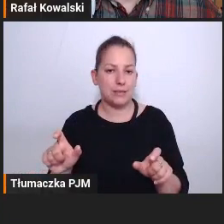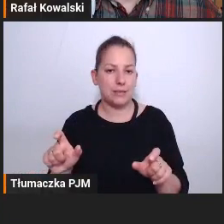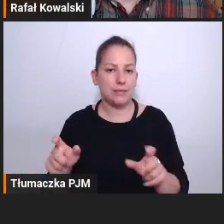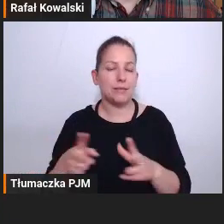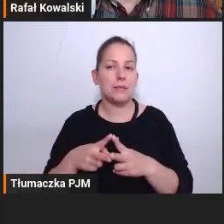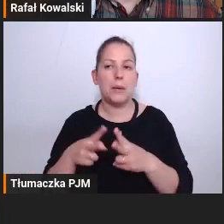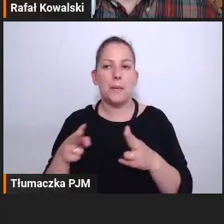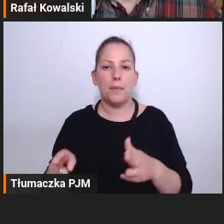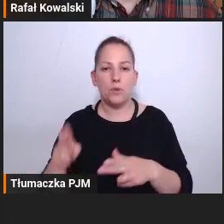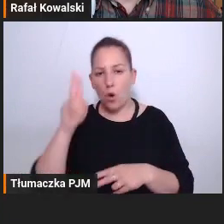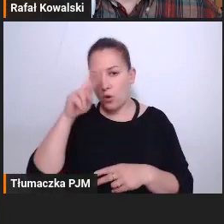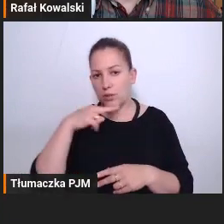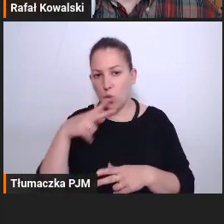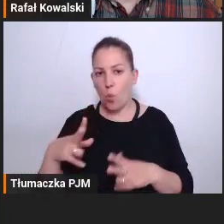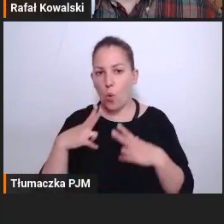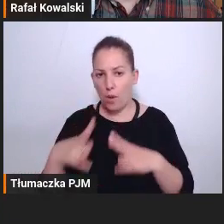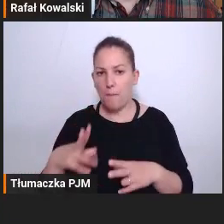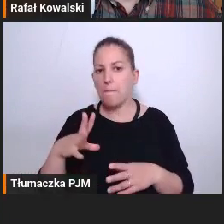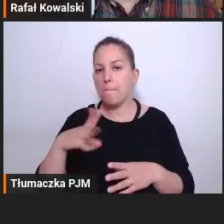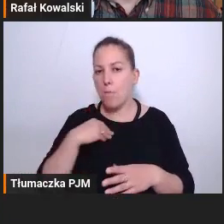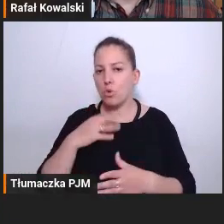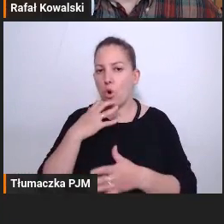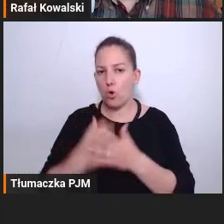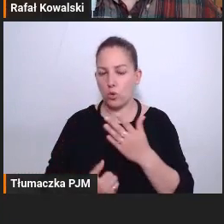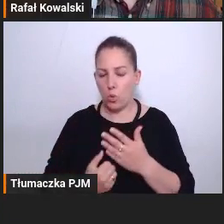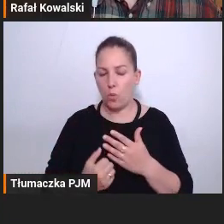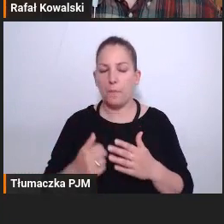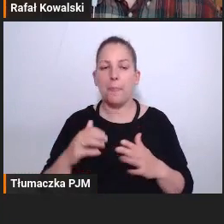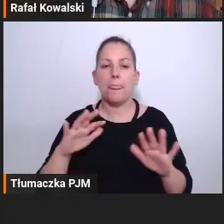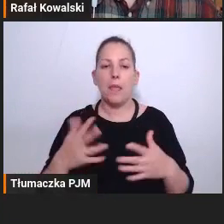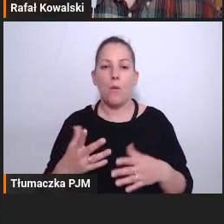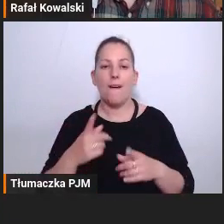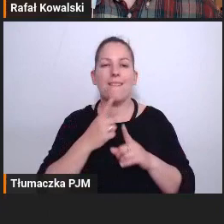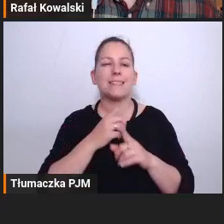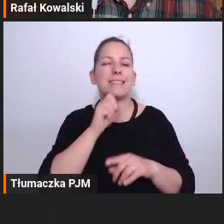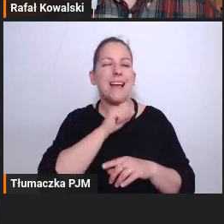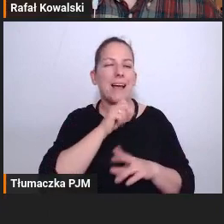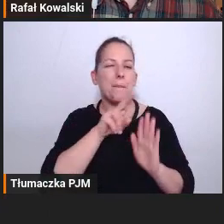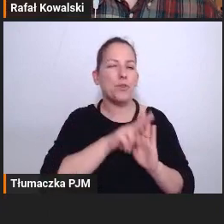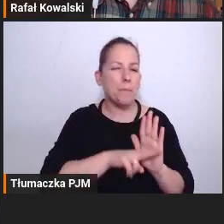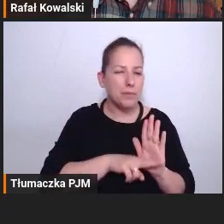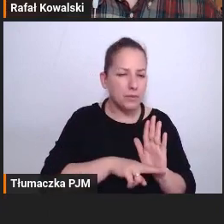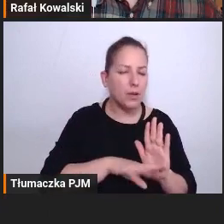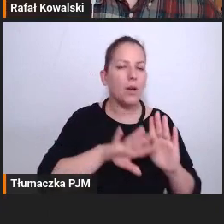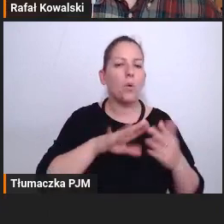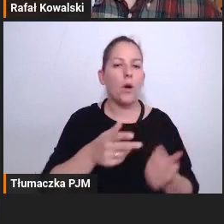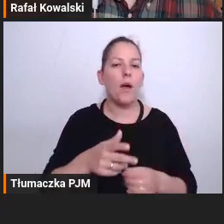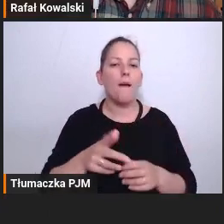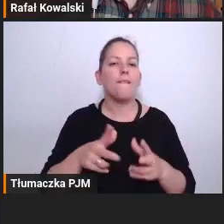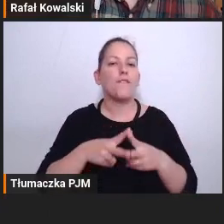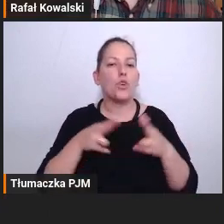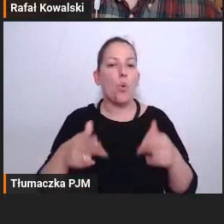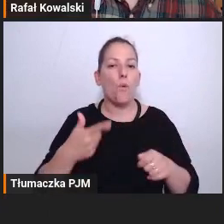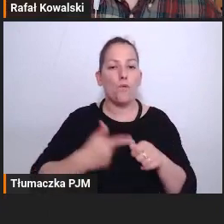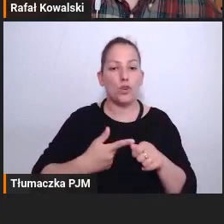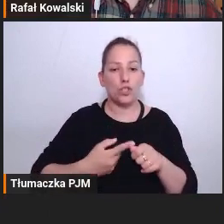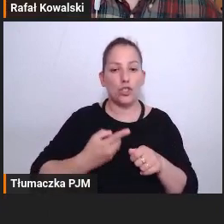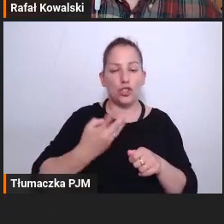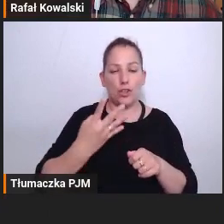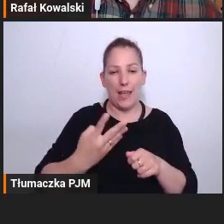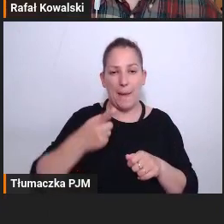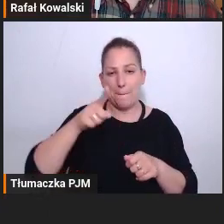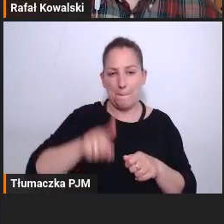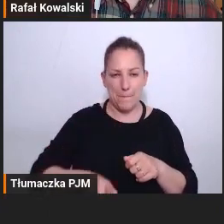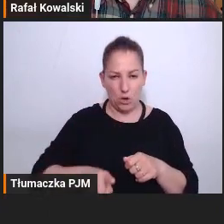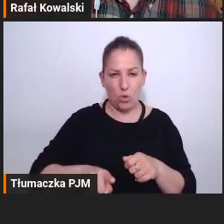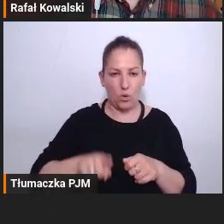którego ojciec z tego urlopu może skorzystać, ponieważ według starych przepisów to było, że w ciągu 24 miesięcy z takiego